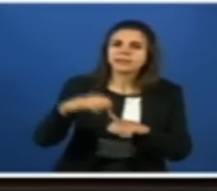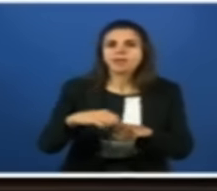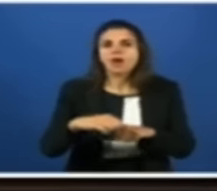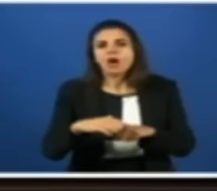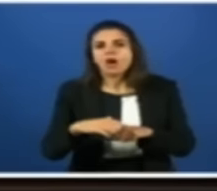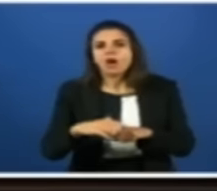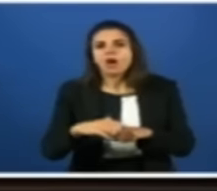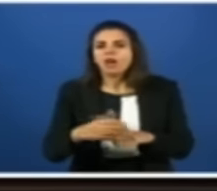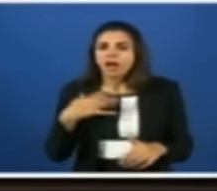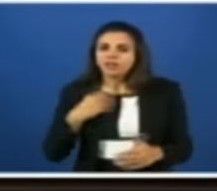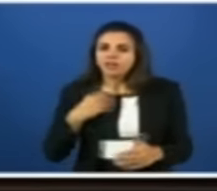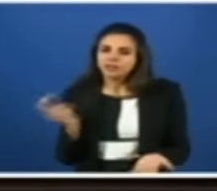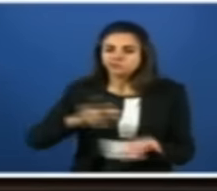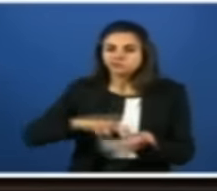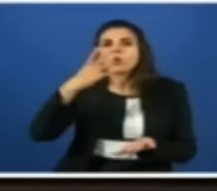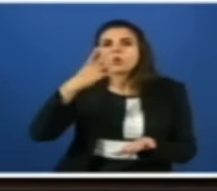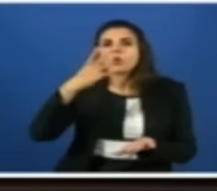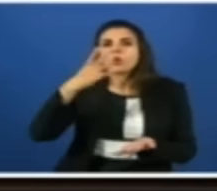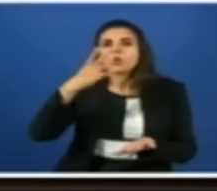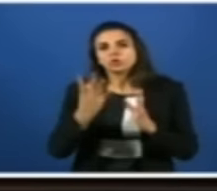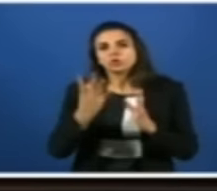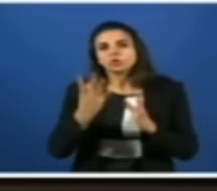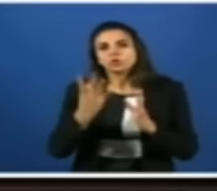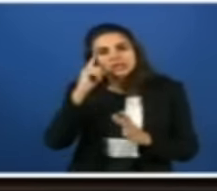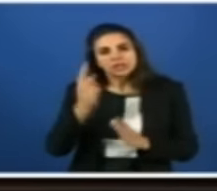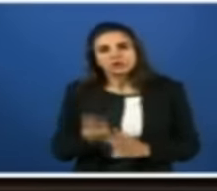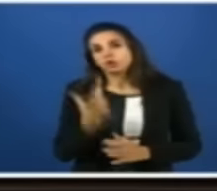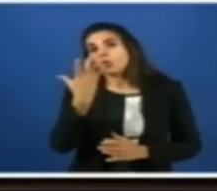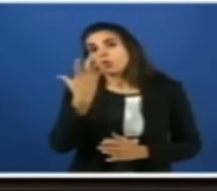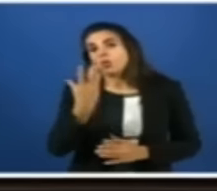soruna el koydu, çözümü üretti.